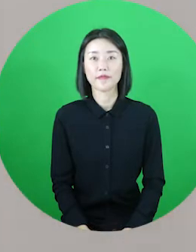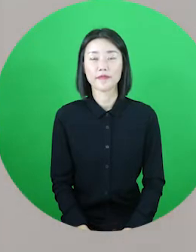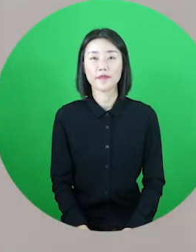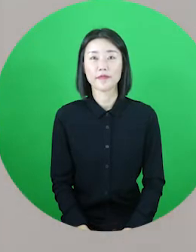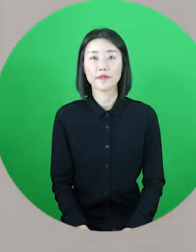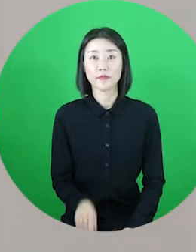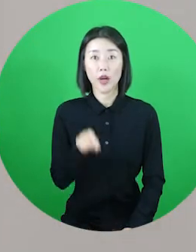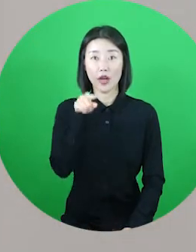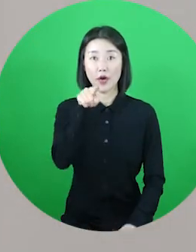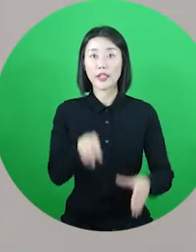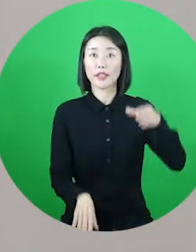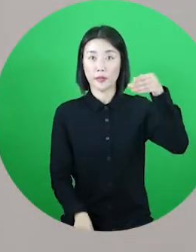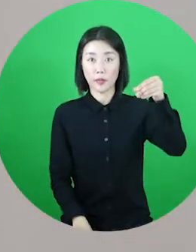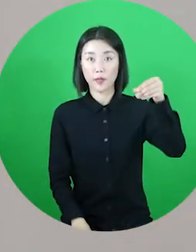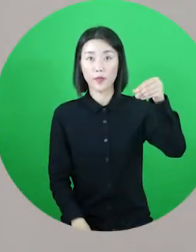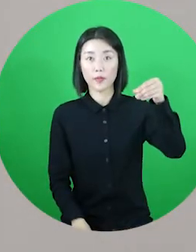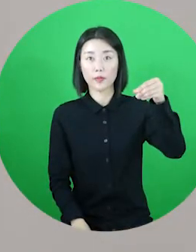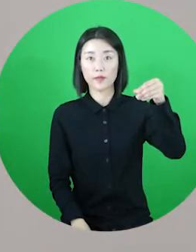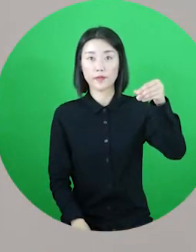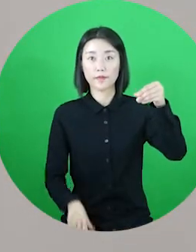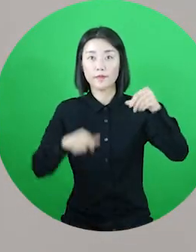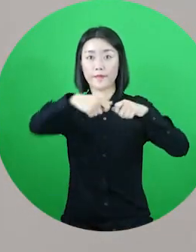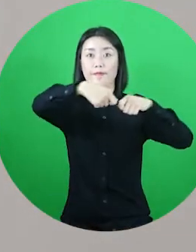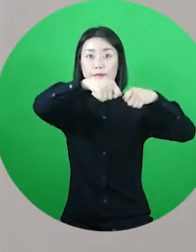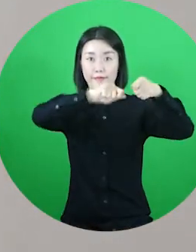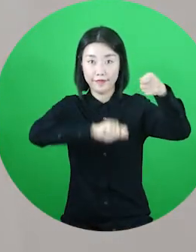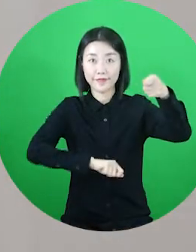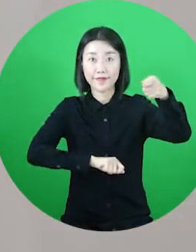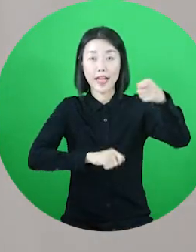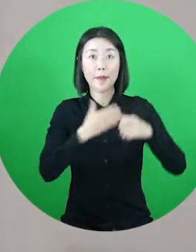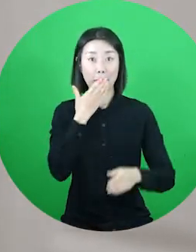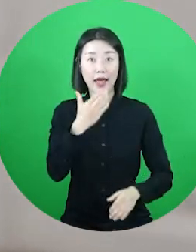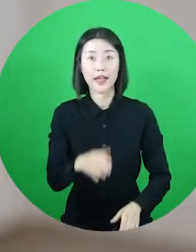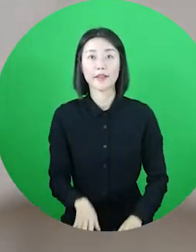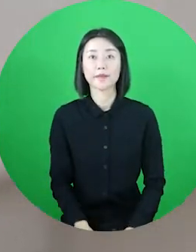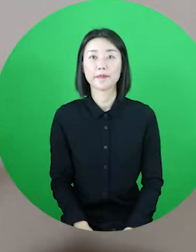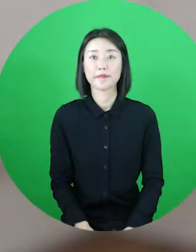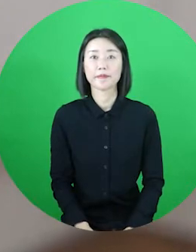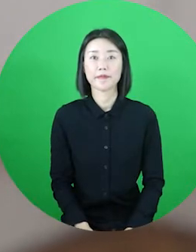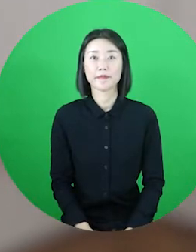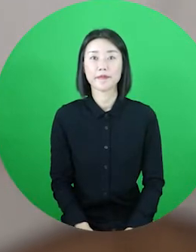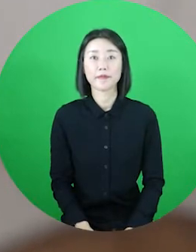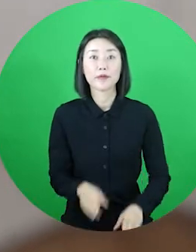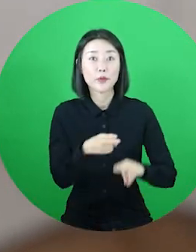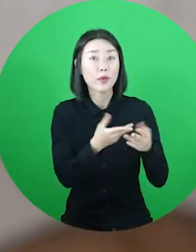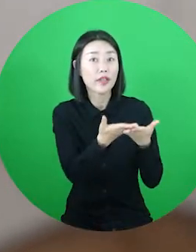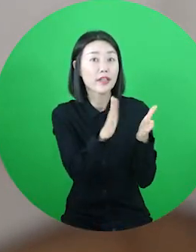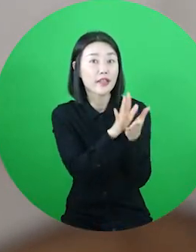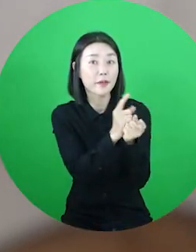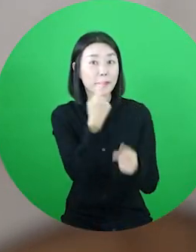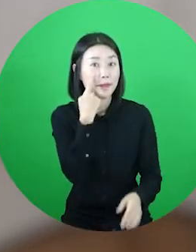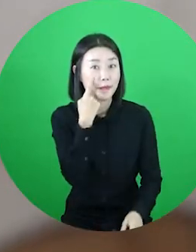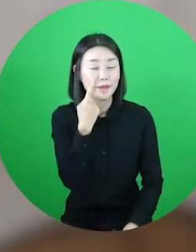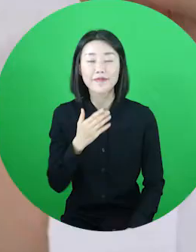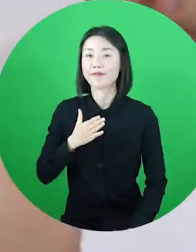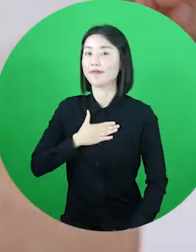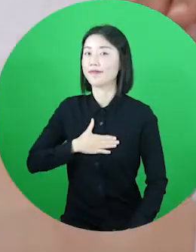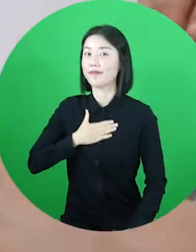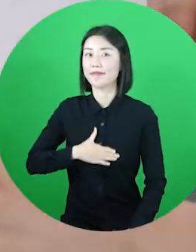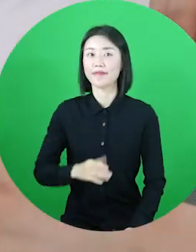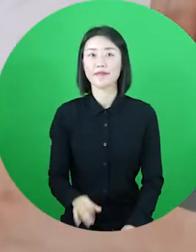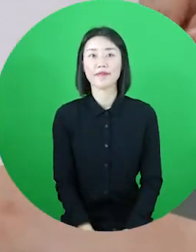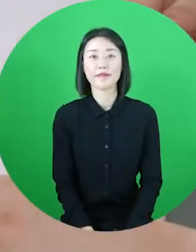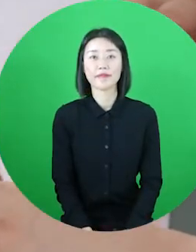이 부분을 잡고 찢어서 봉지를 열어주세요. 요리사님이 한번 해볼래요? 네.